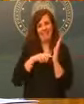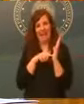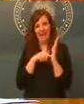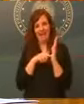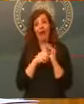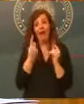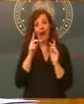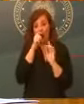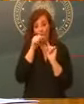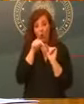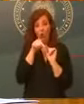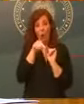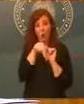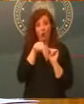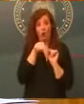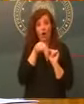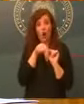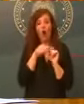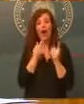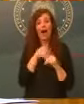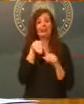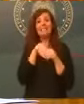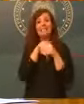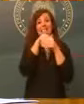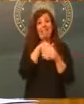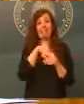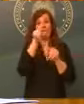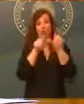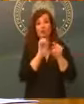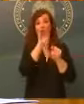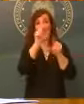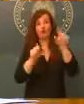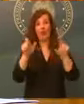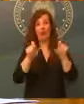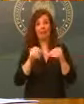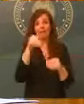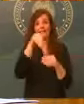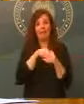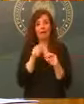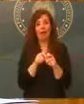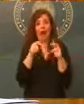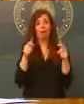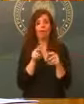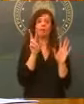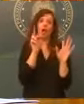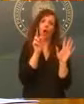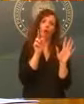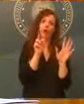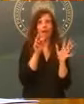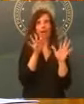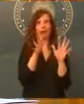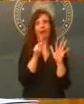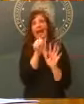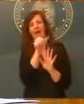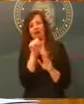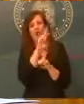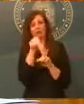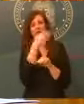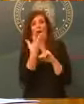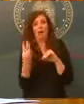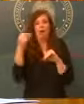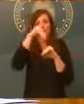docente cresceranno. Avremo tra gli 80 e i 100 euro in più. Ed è un riconoscimento che meritano,